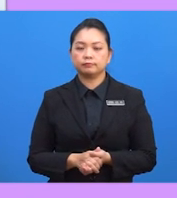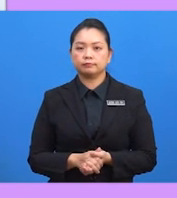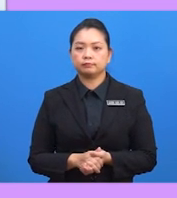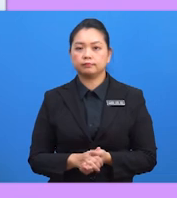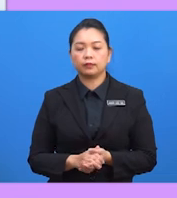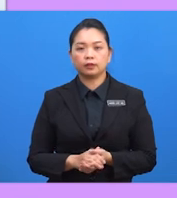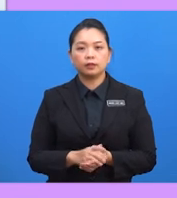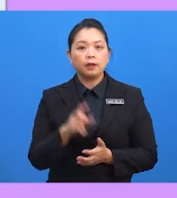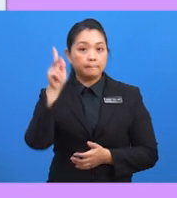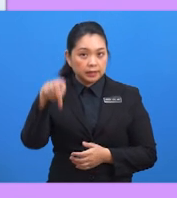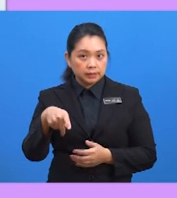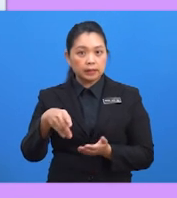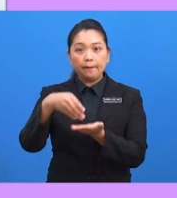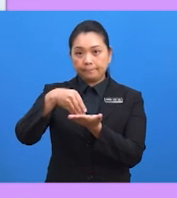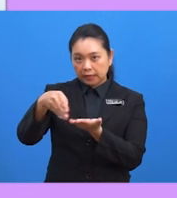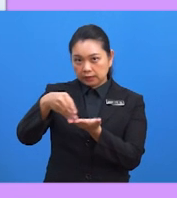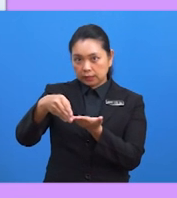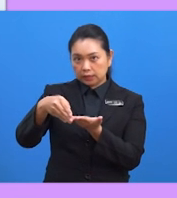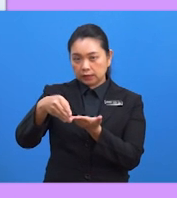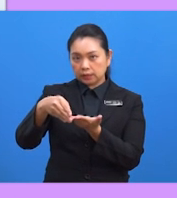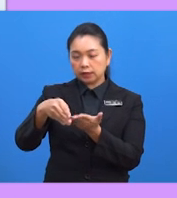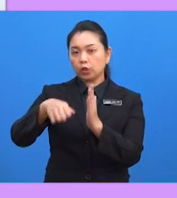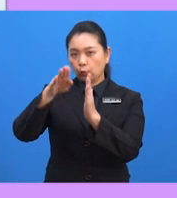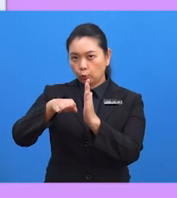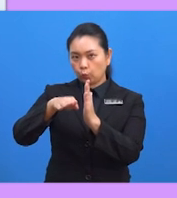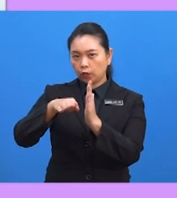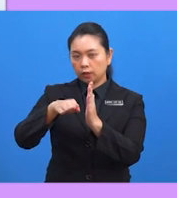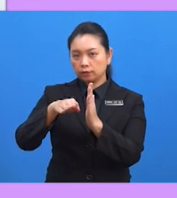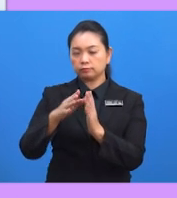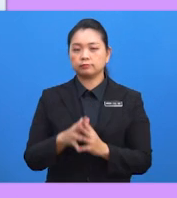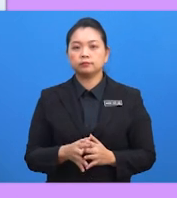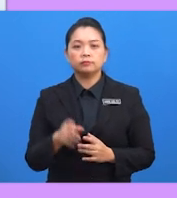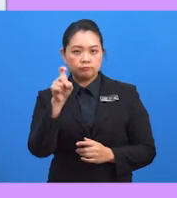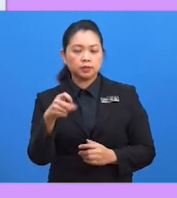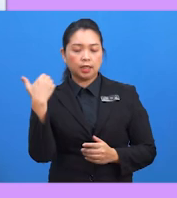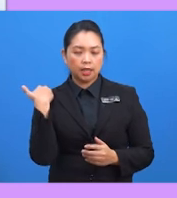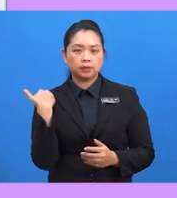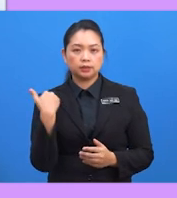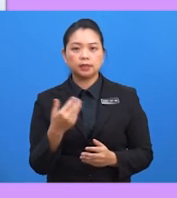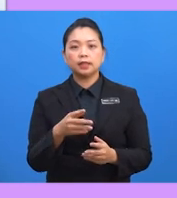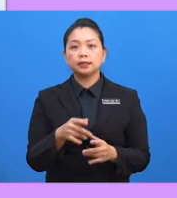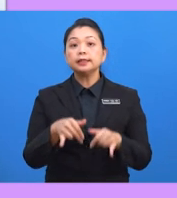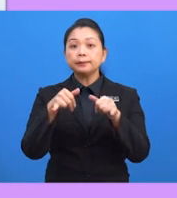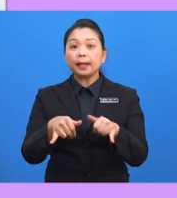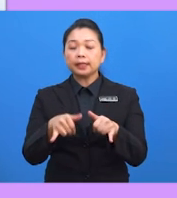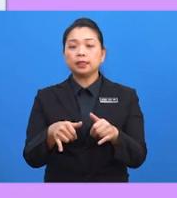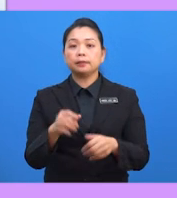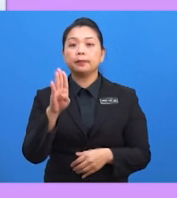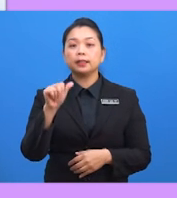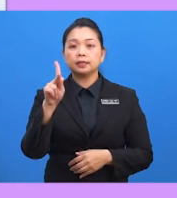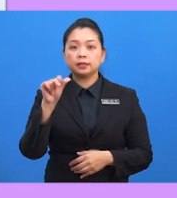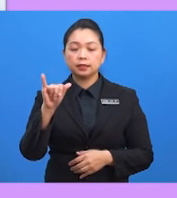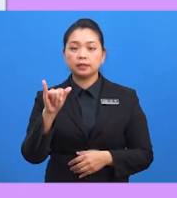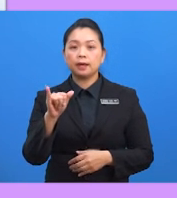dilakukan tidak melebihi pendapatan boleh guna dan terdapat baki pendapatan yang tidak dibelanjakan